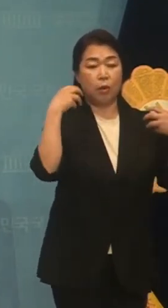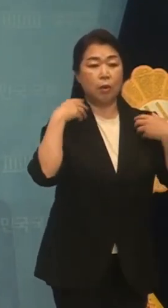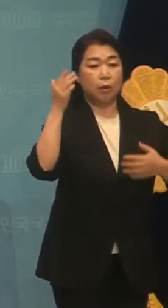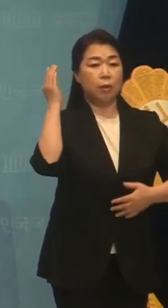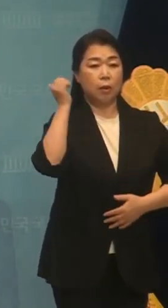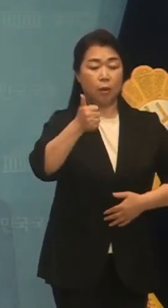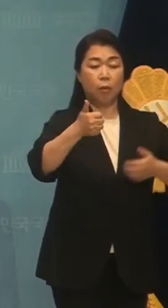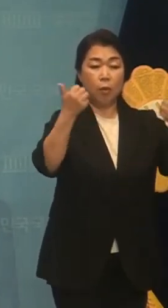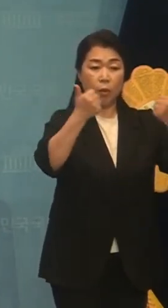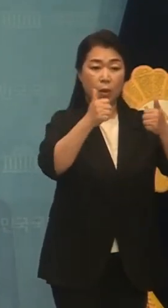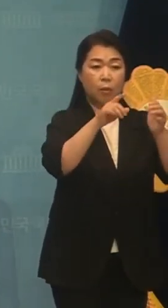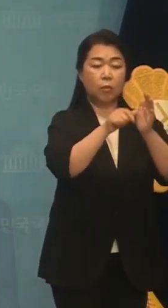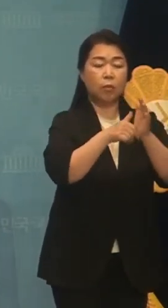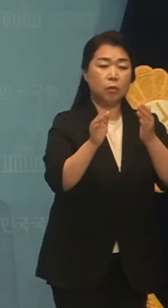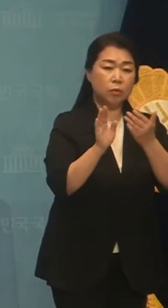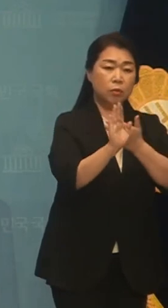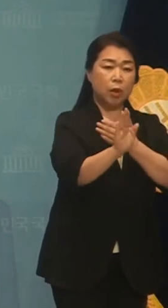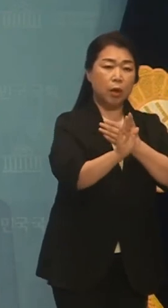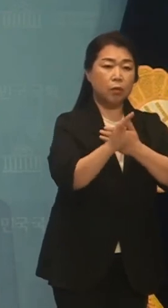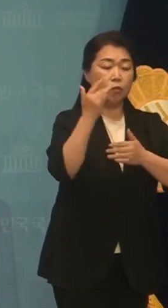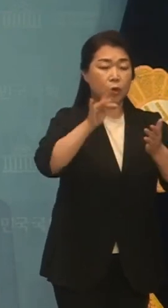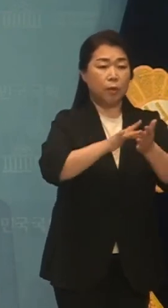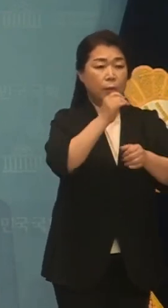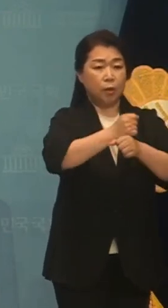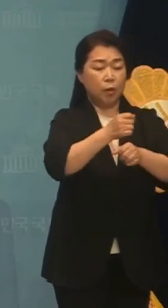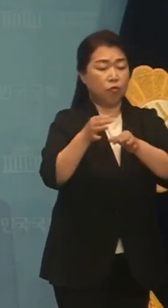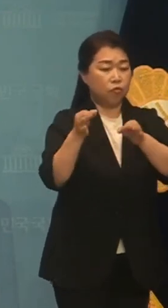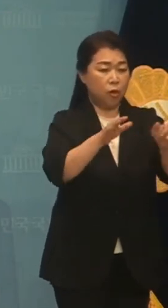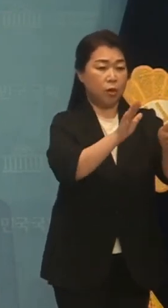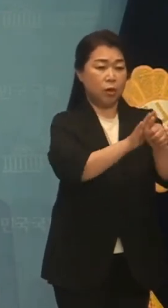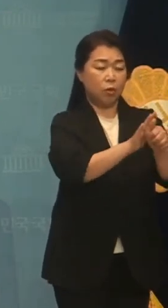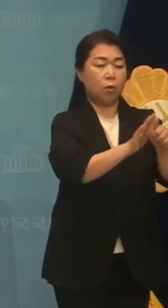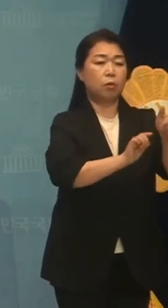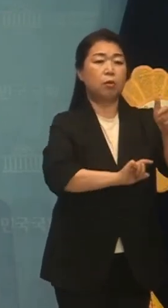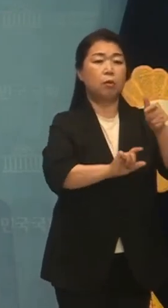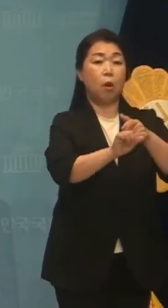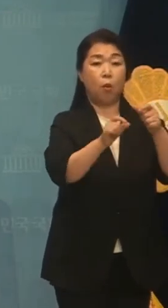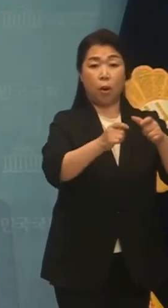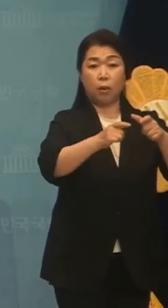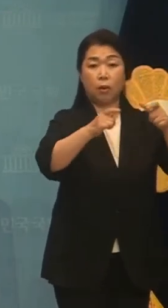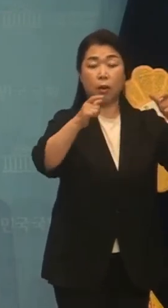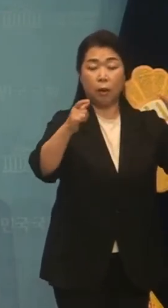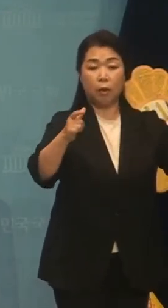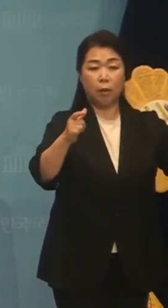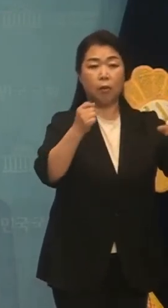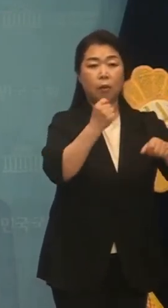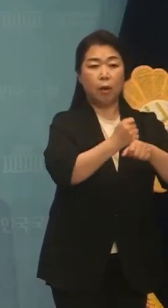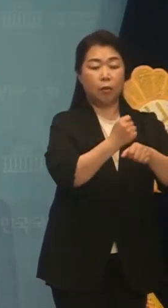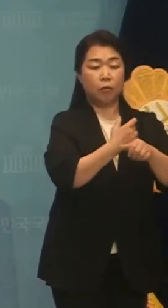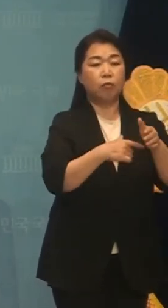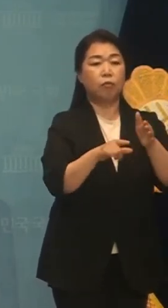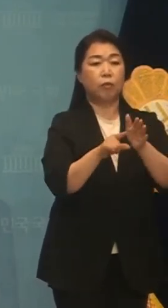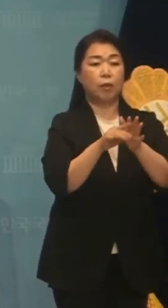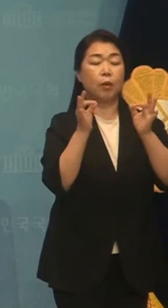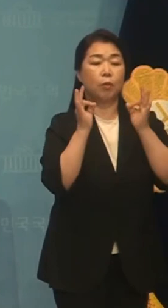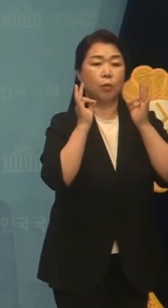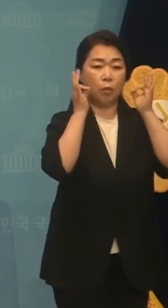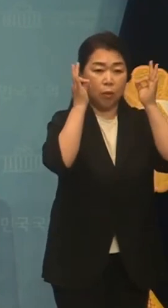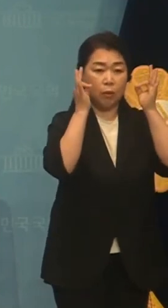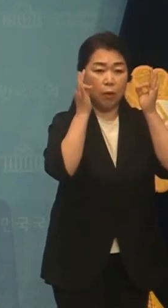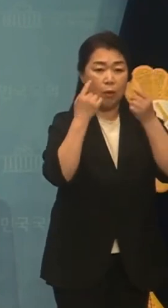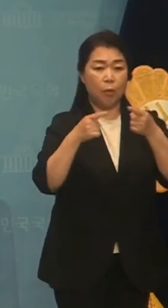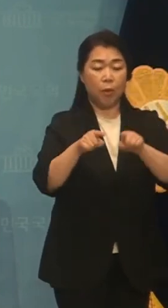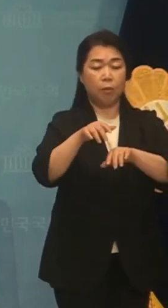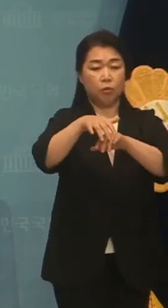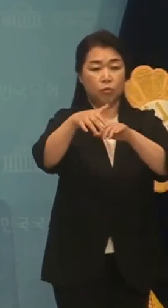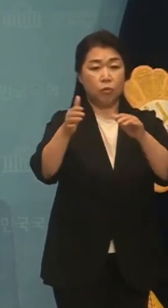국내 백신사들의 개발, 투자, 지원이 더욱더 확대될 노력을